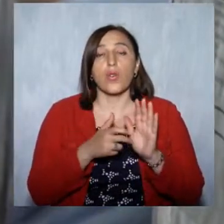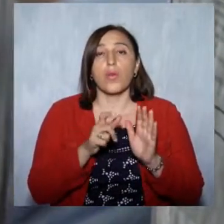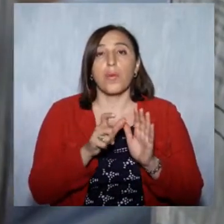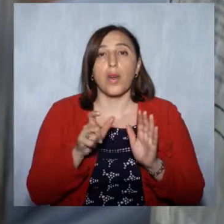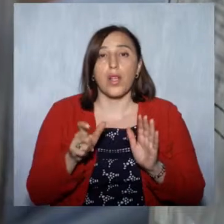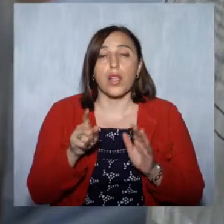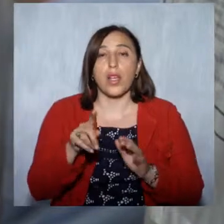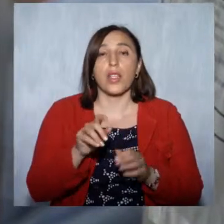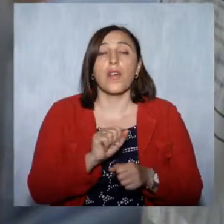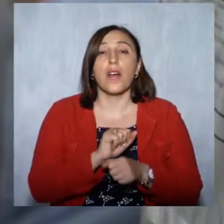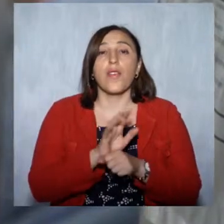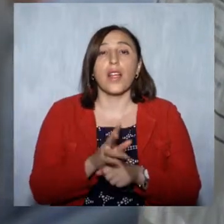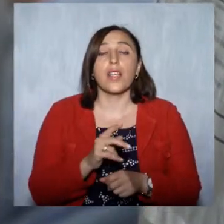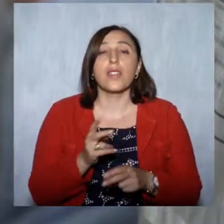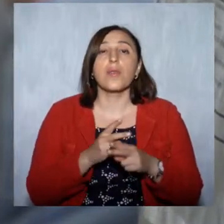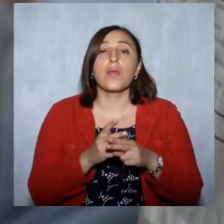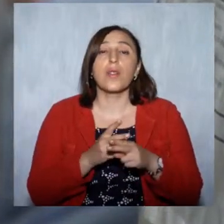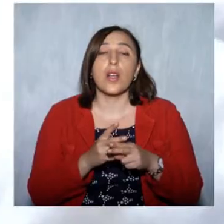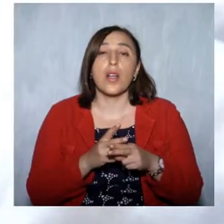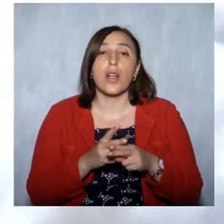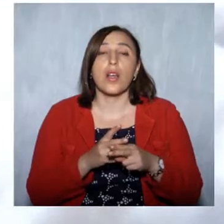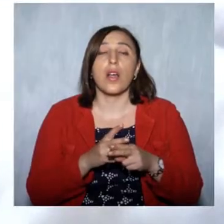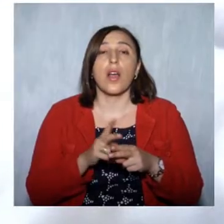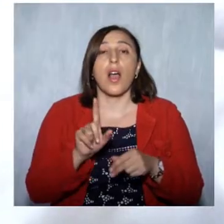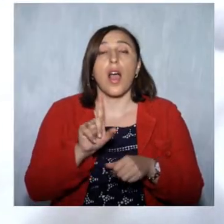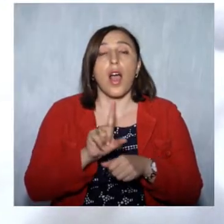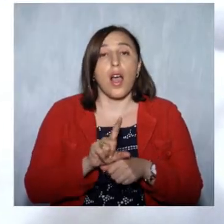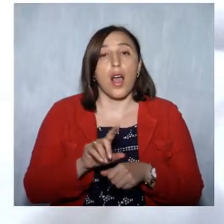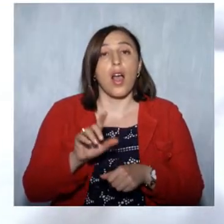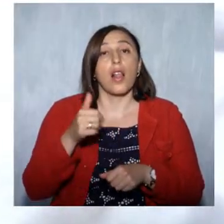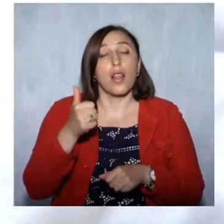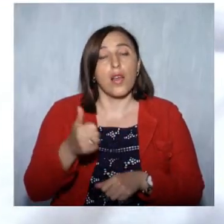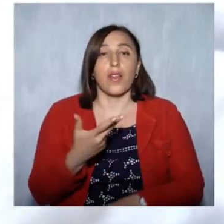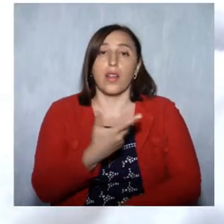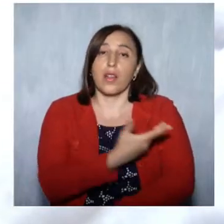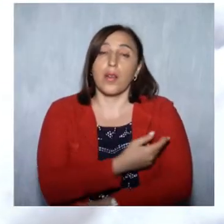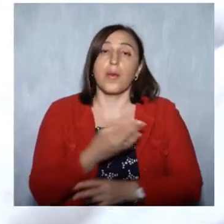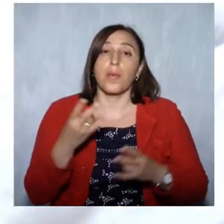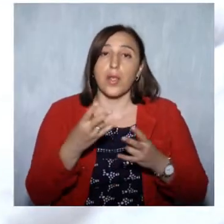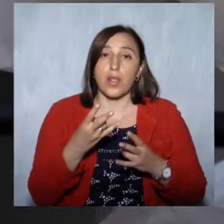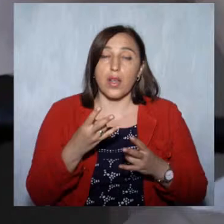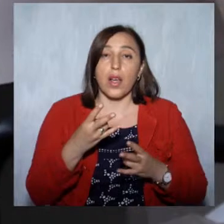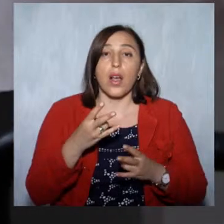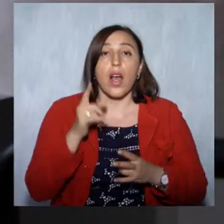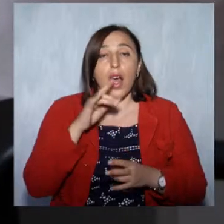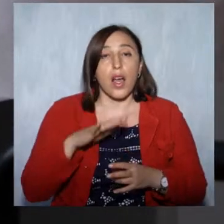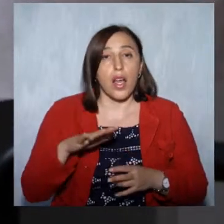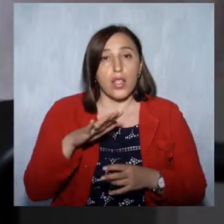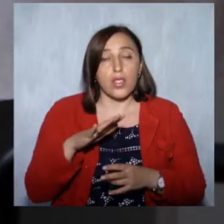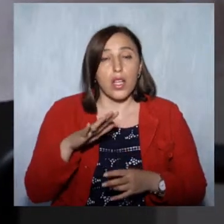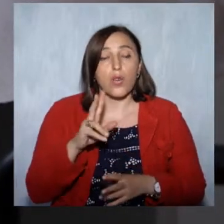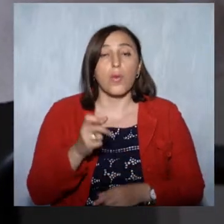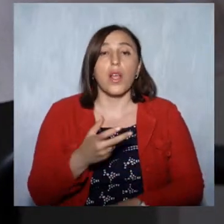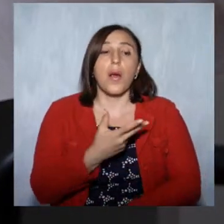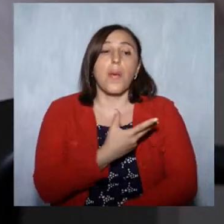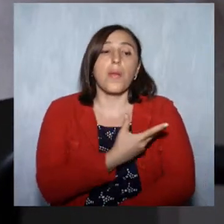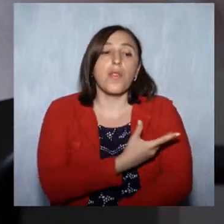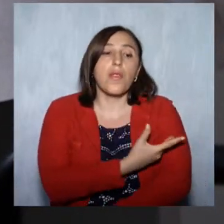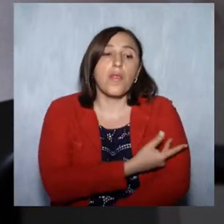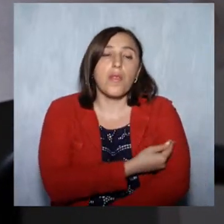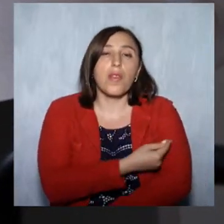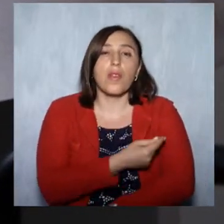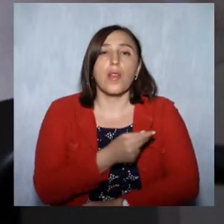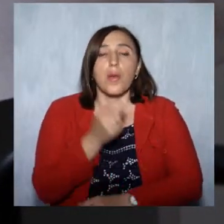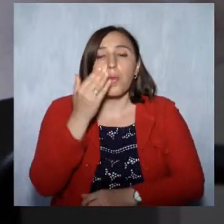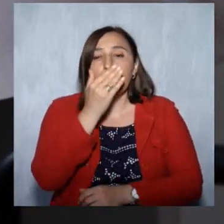որպես վարակից պաշտպանվելու լավագույն միջոց նշում են պատվաստումները։ Այդուհանդերձ Հայաստանում դեռ պատվաստվածների թիվը 6%-ի